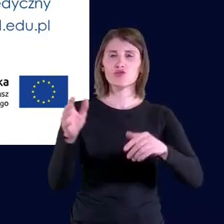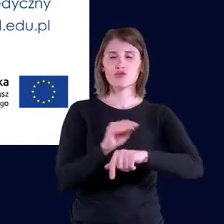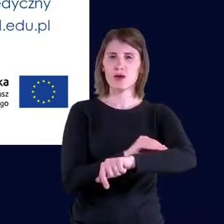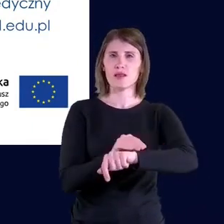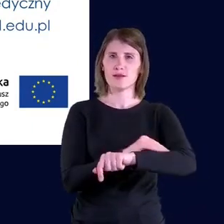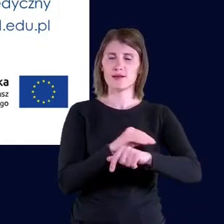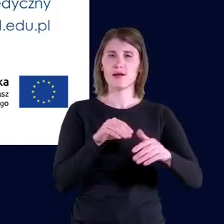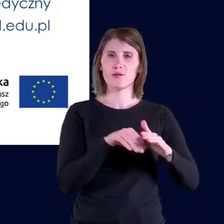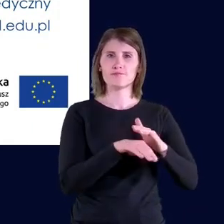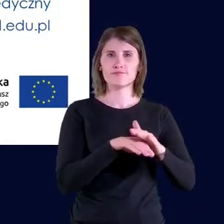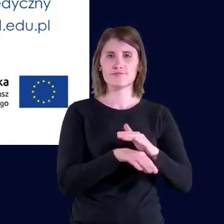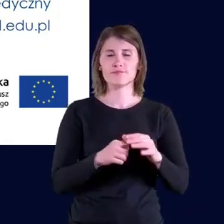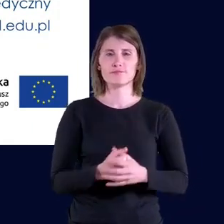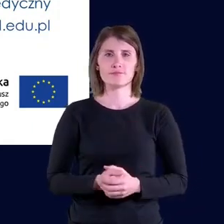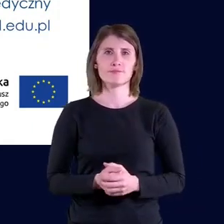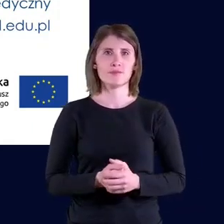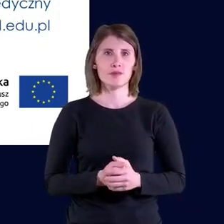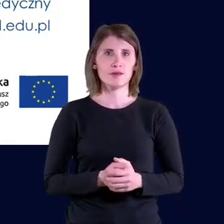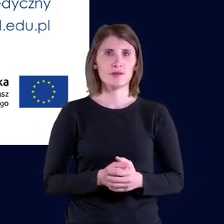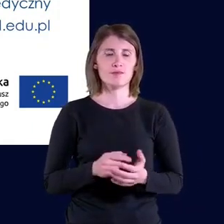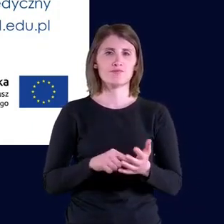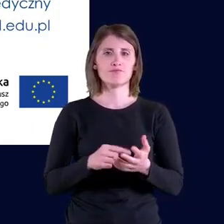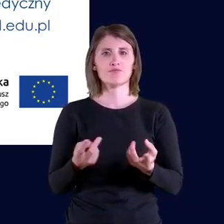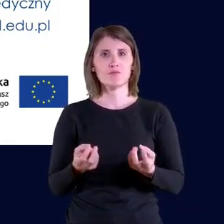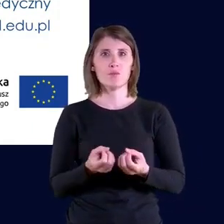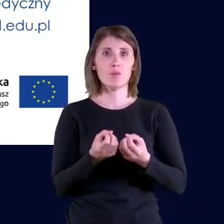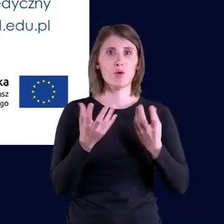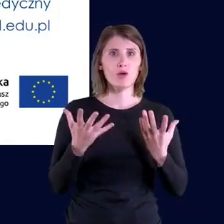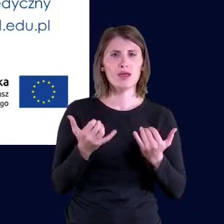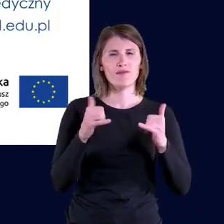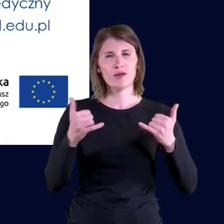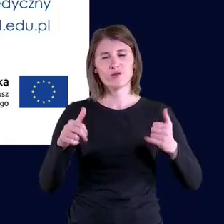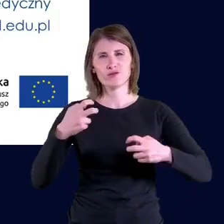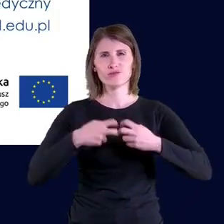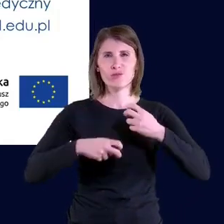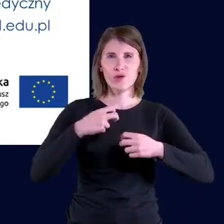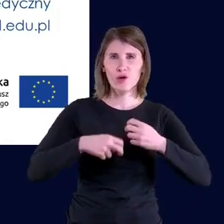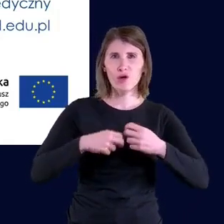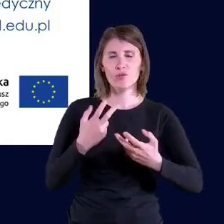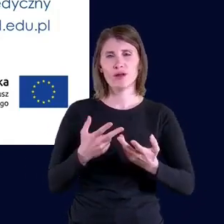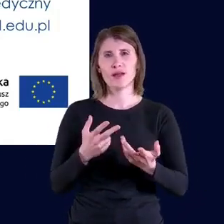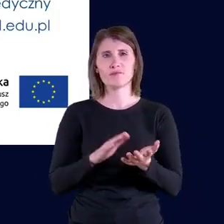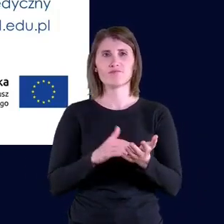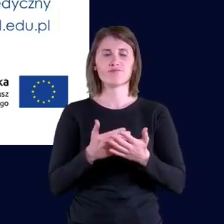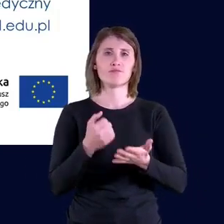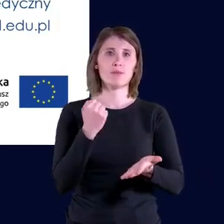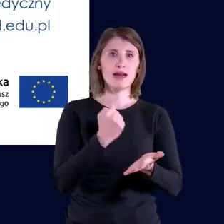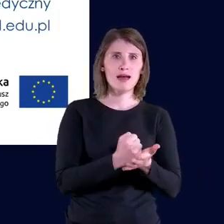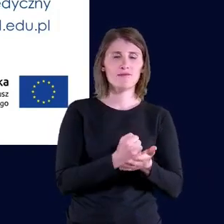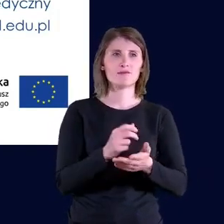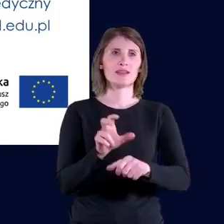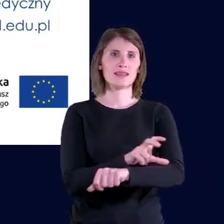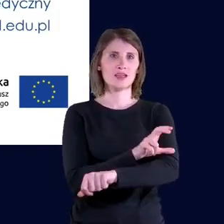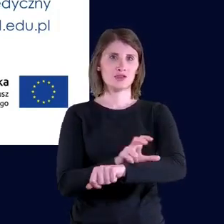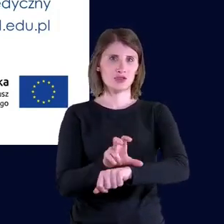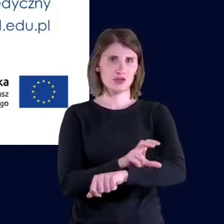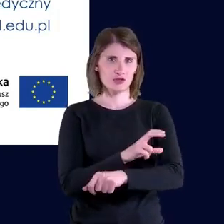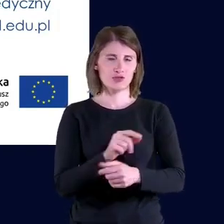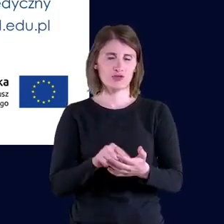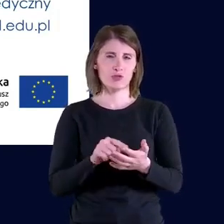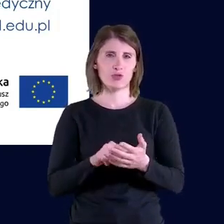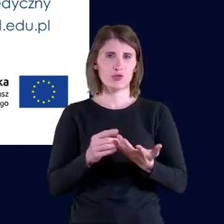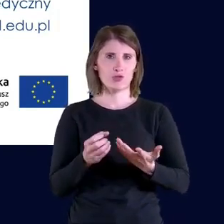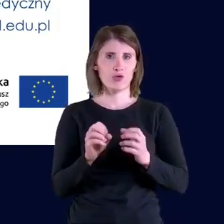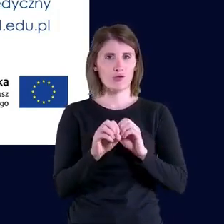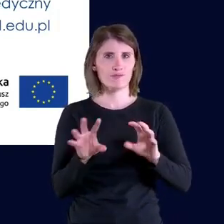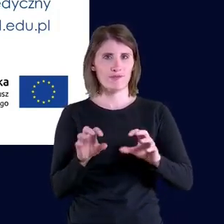materiału z natury rzeczy z pojawiają się po drodze różne problemy między innymi prawne czy techniczne szczegółowo zostanie